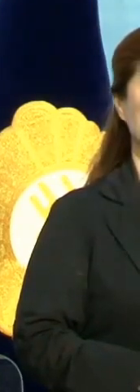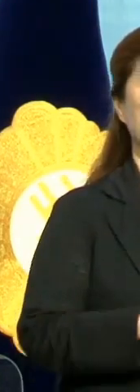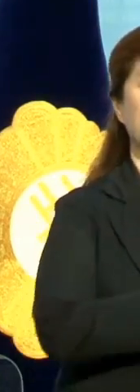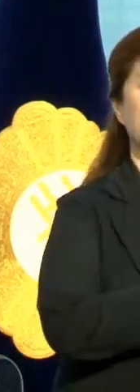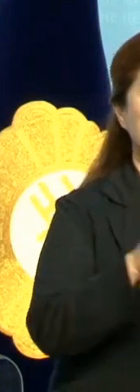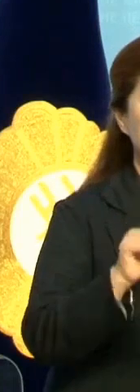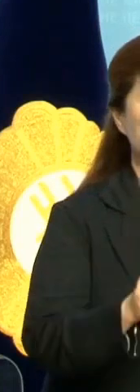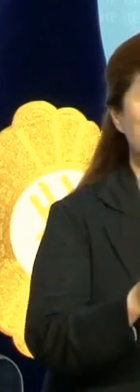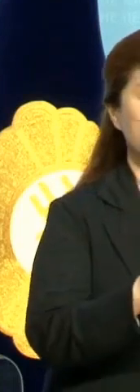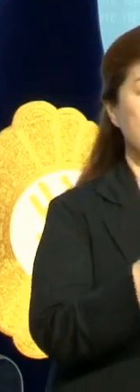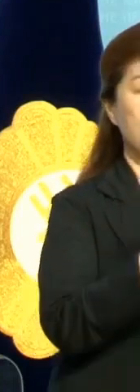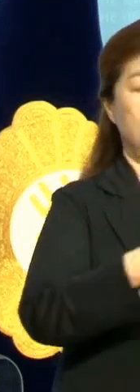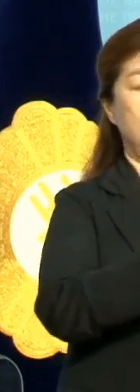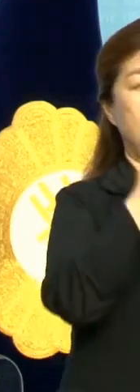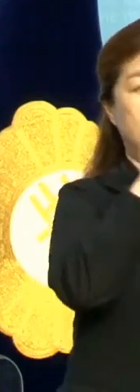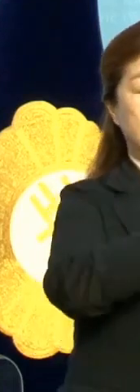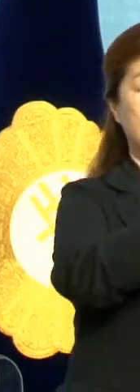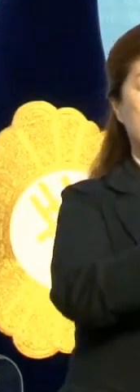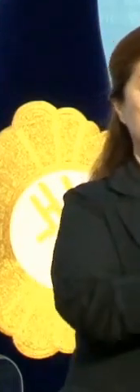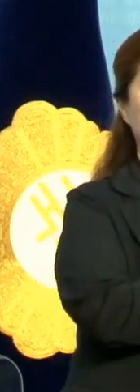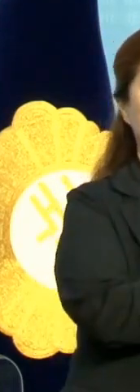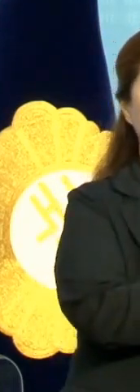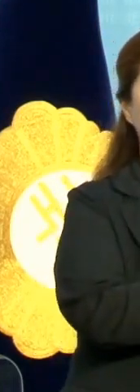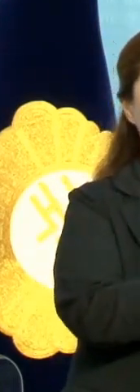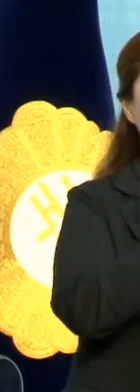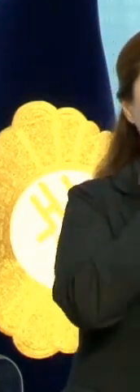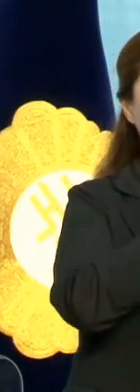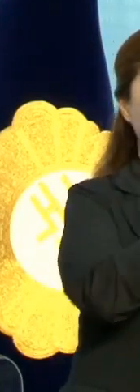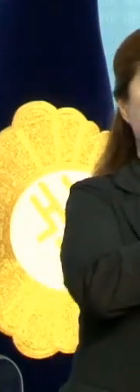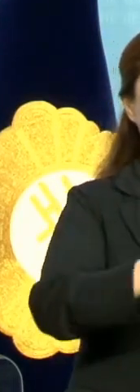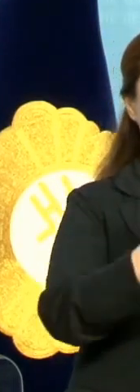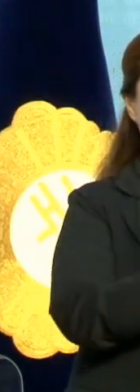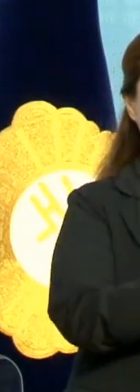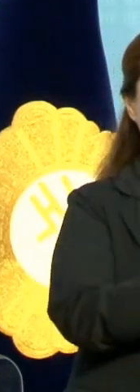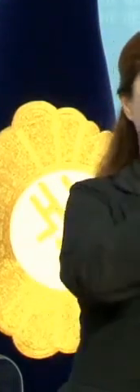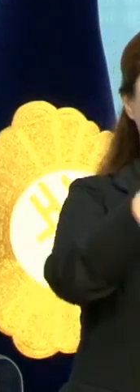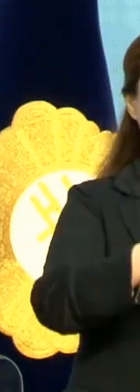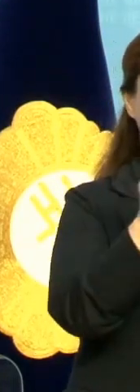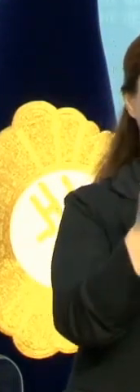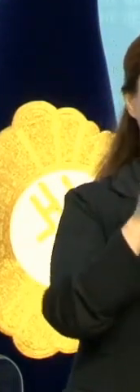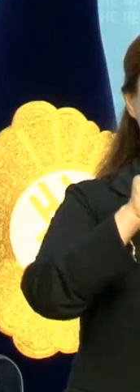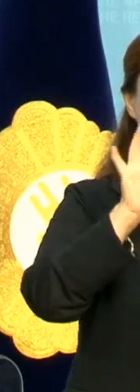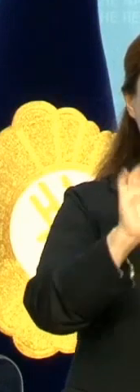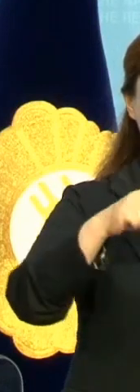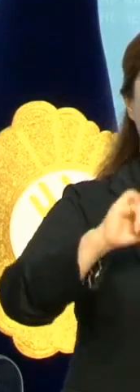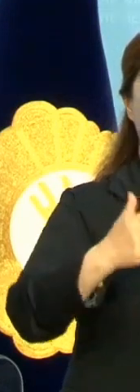안녕하십니까. 더불어민주당 소속 서울 강북을 지역의 국회의원 박용진입니다.